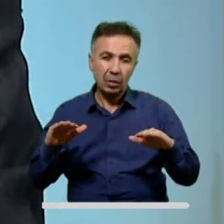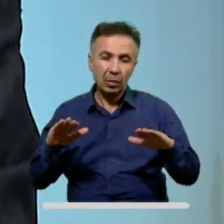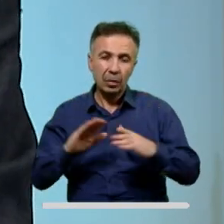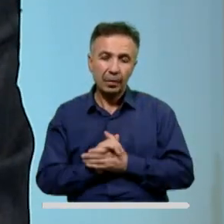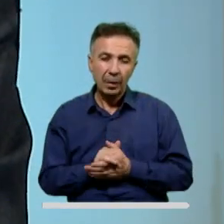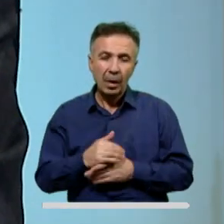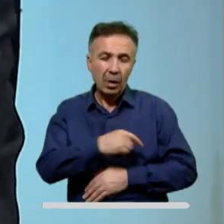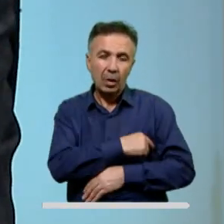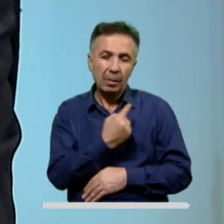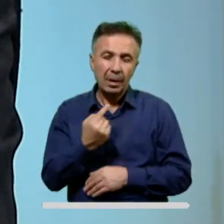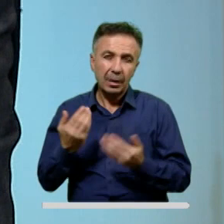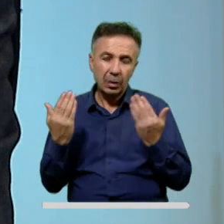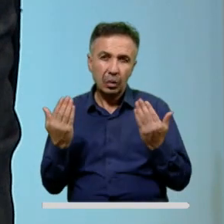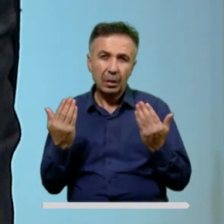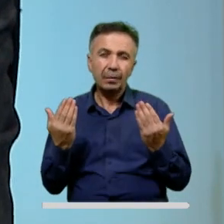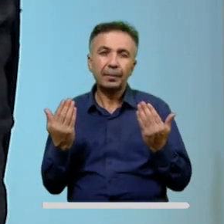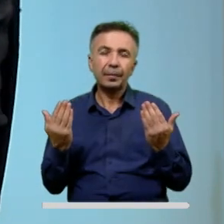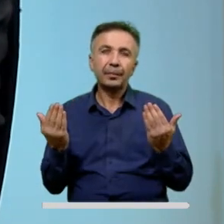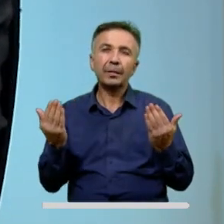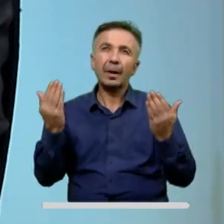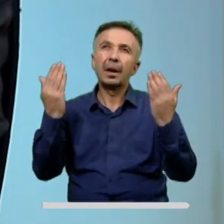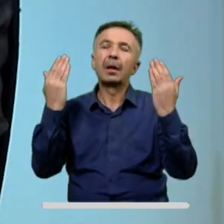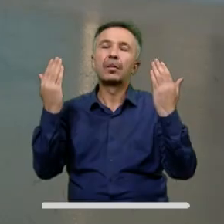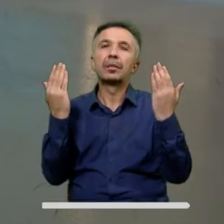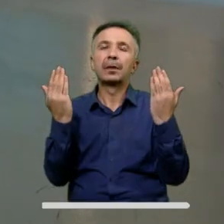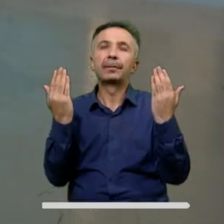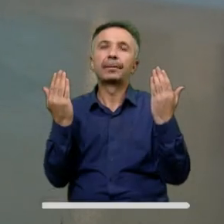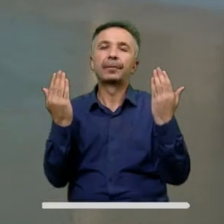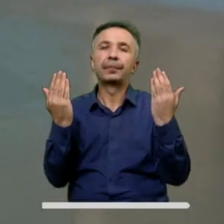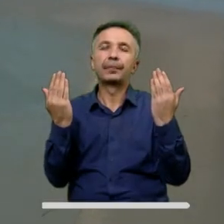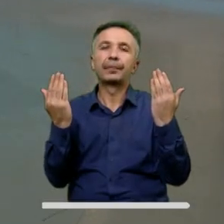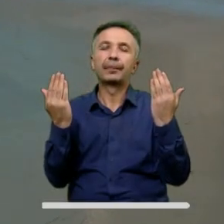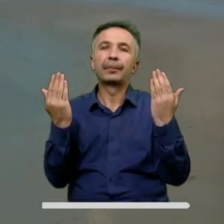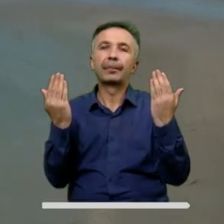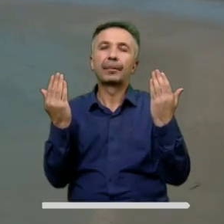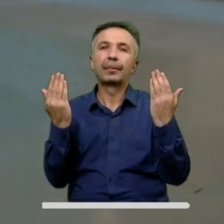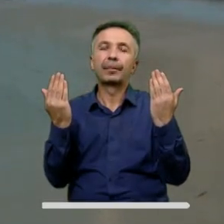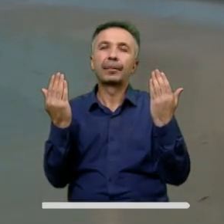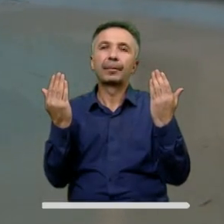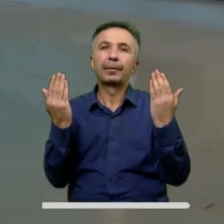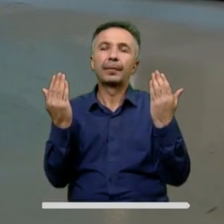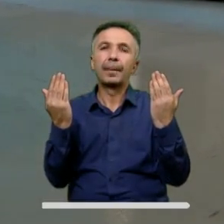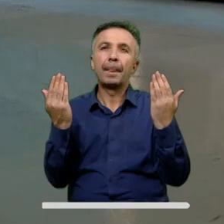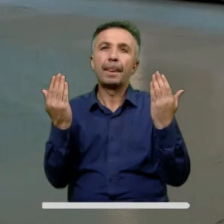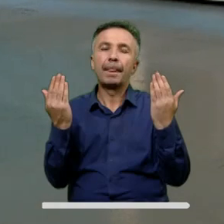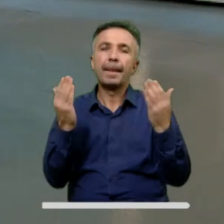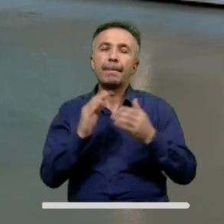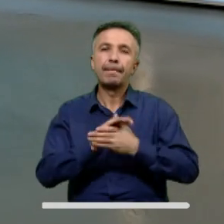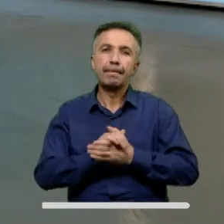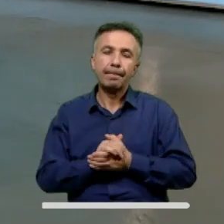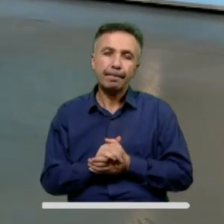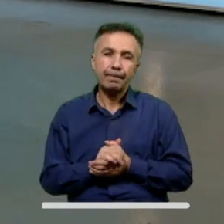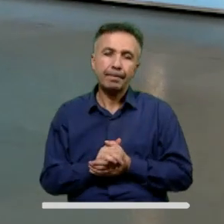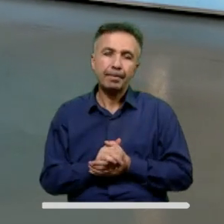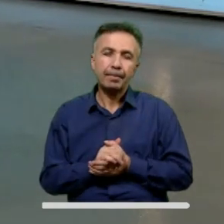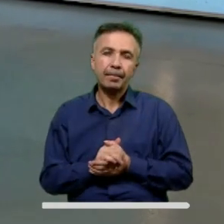Normalde dua elleriniz semaya yöneliktir. Sema tazim makamını ifade eder.